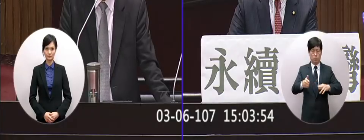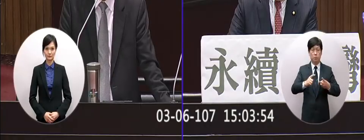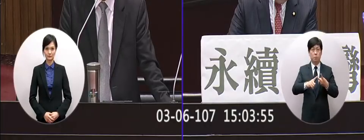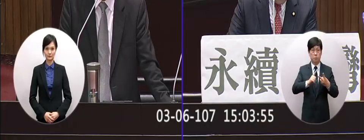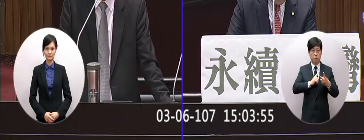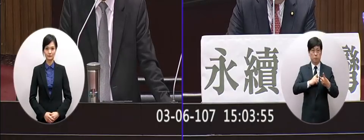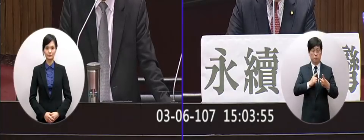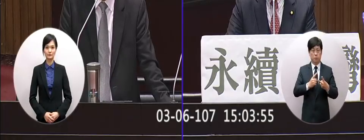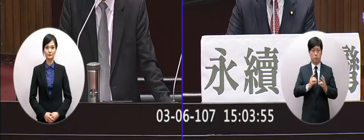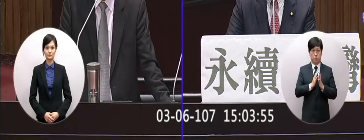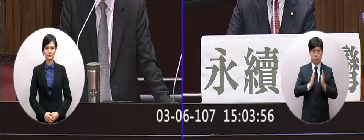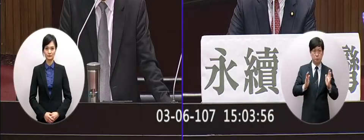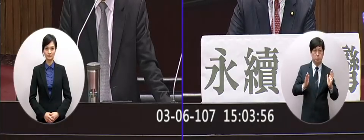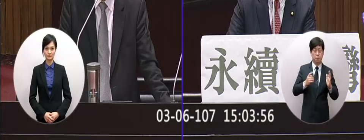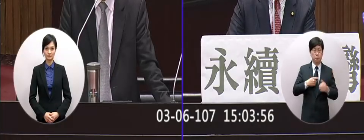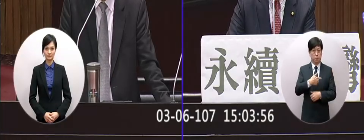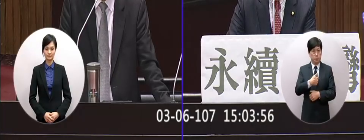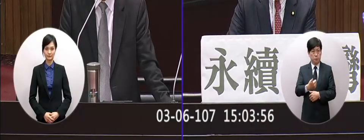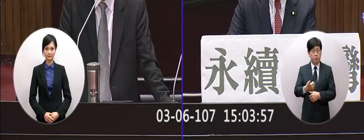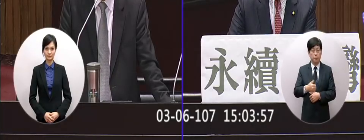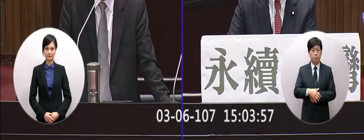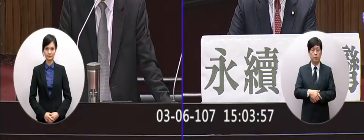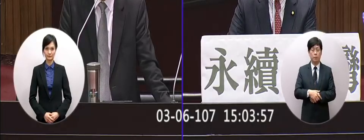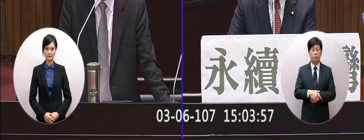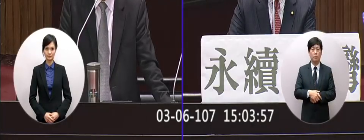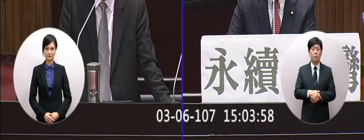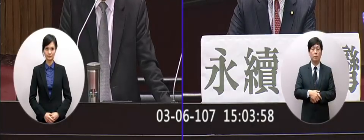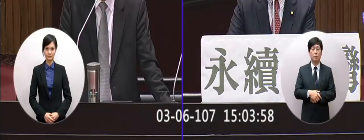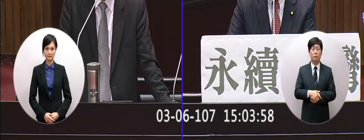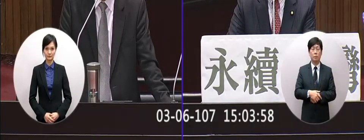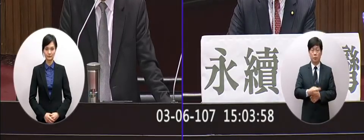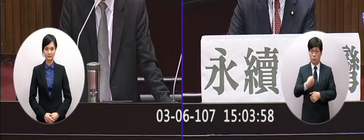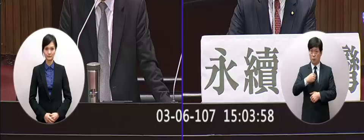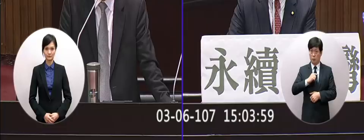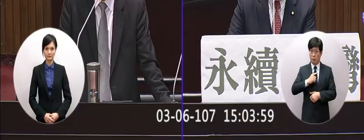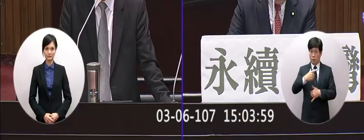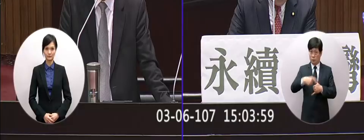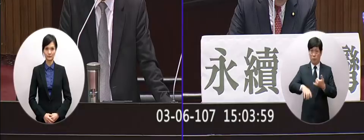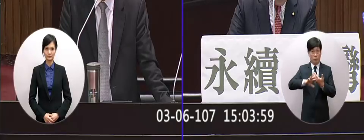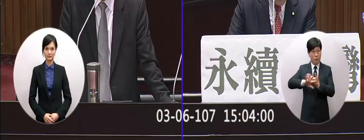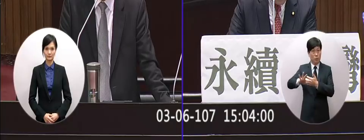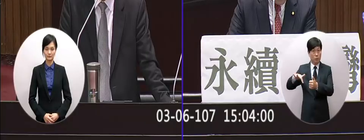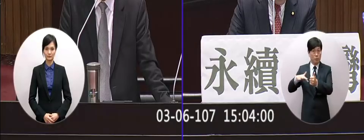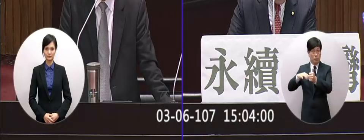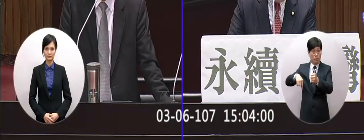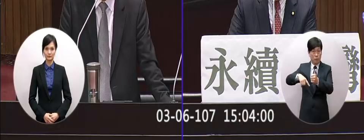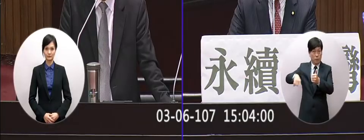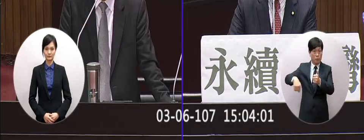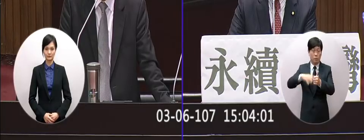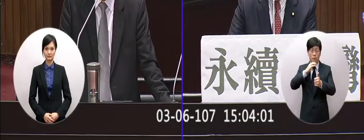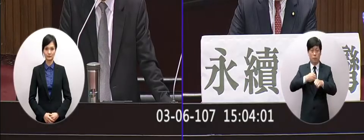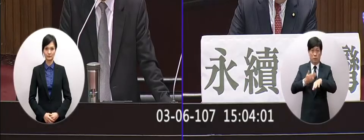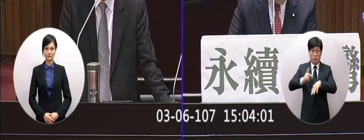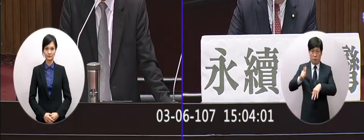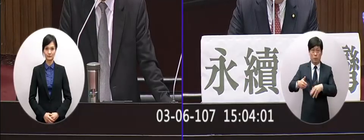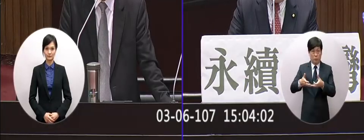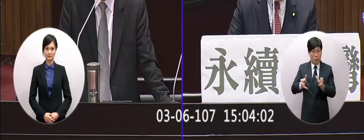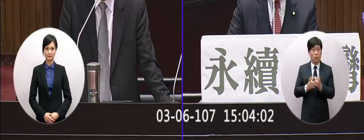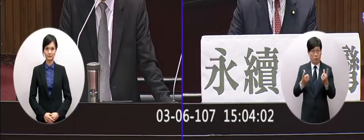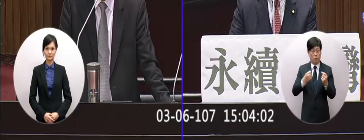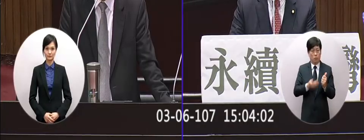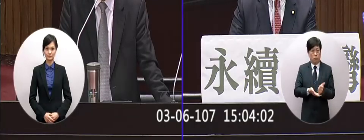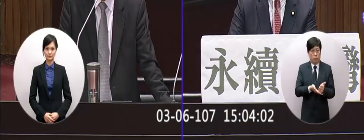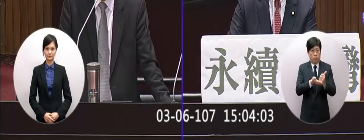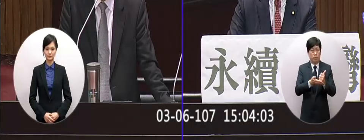私还有人厚的这些人格特质。那当然，除了本席，还有本席所带领的这些技师的团队也非常的钦